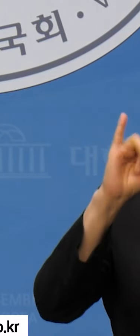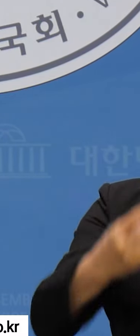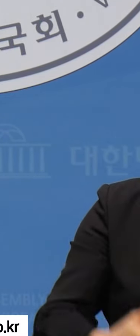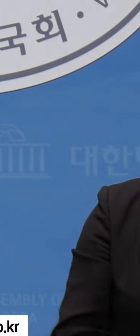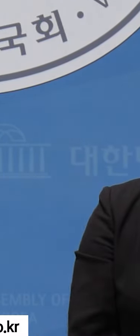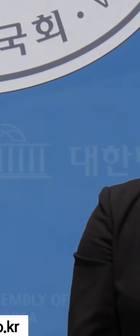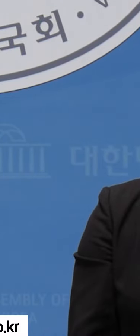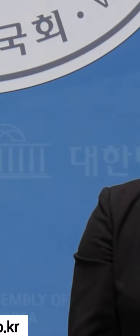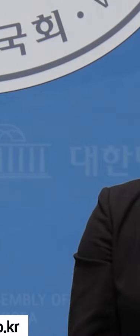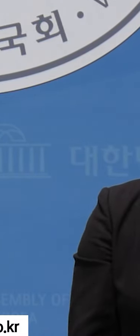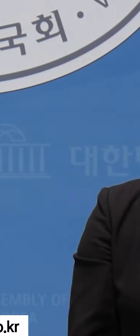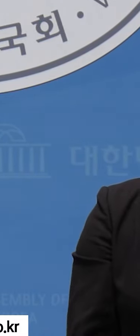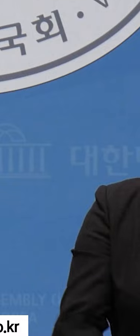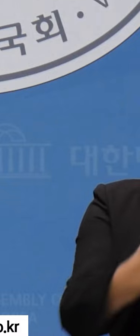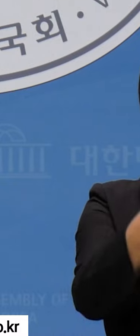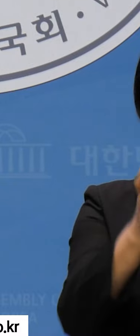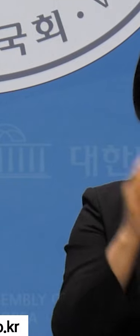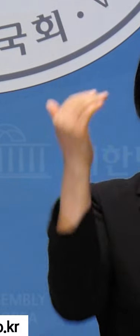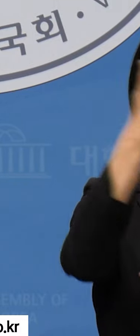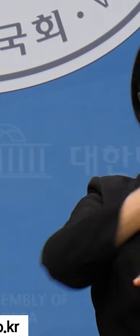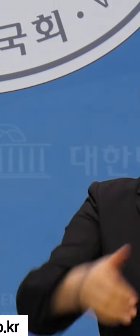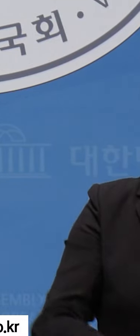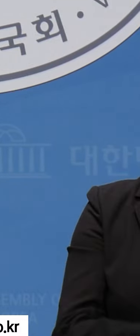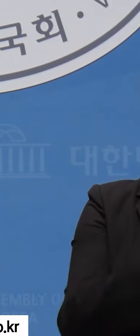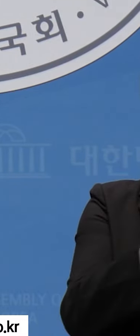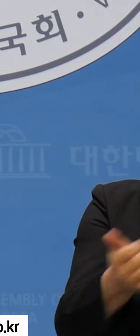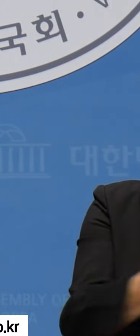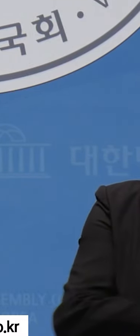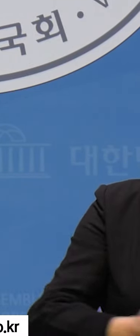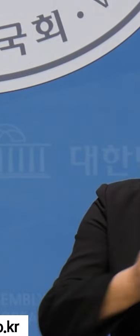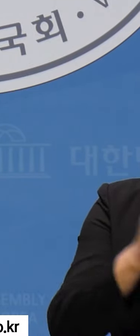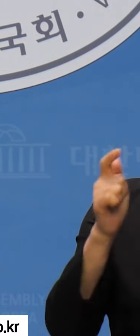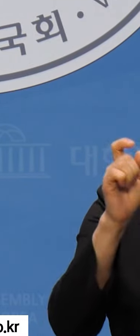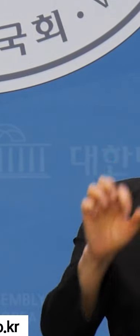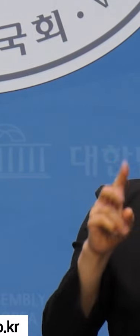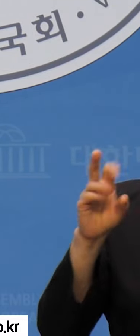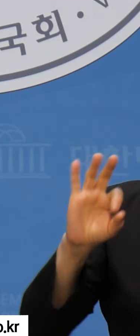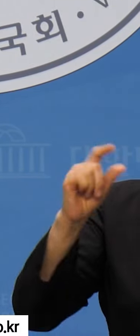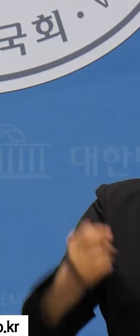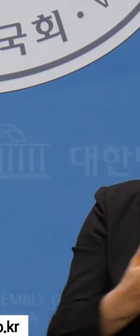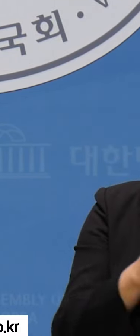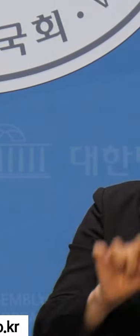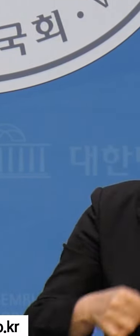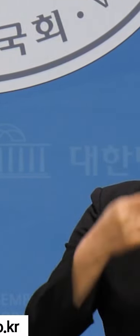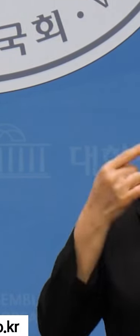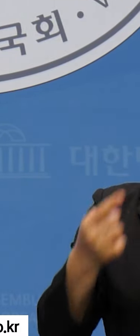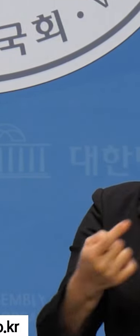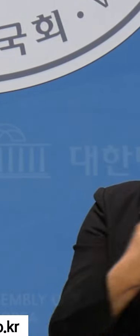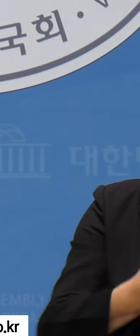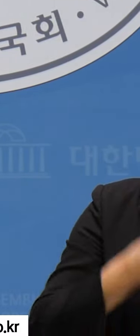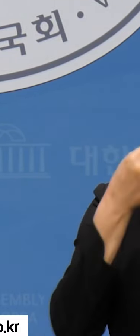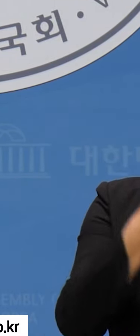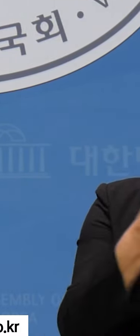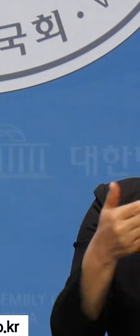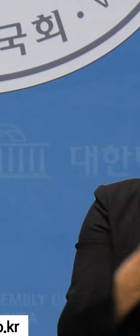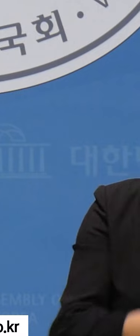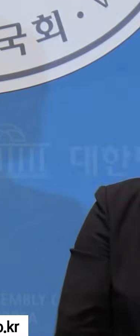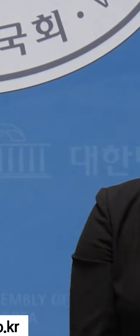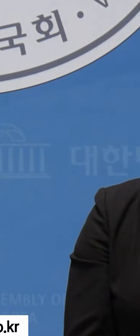있니다 당의 전략공천 위원회에서 광명을 전략 경선에 참여하라는 결정을